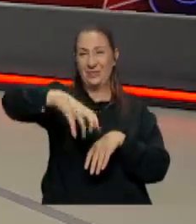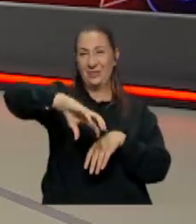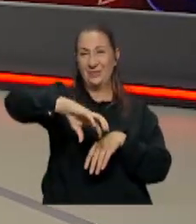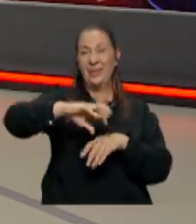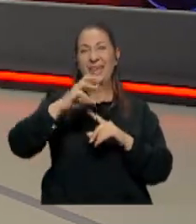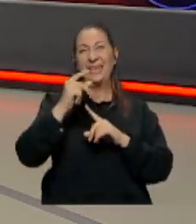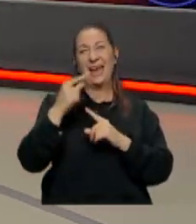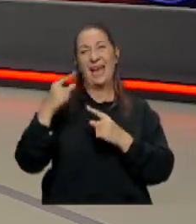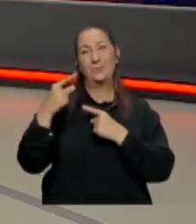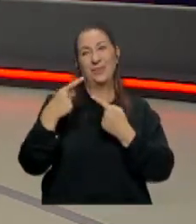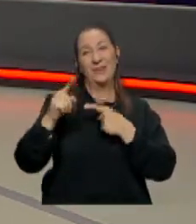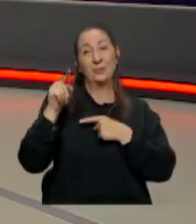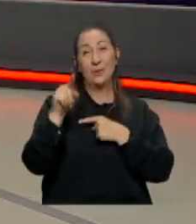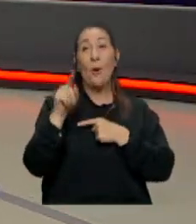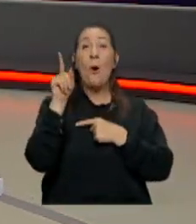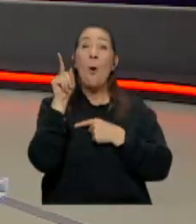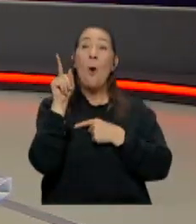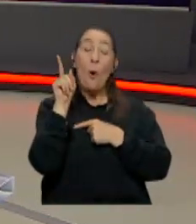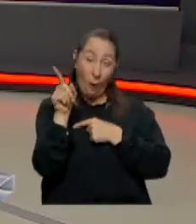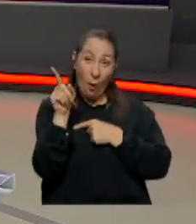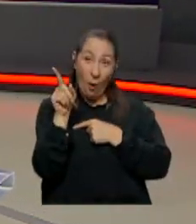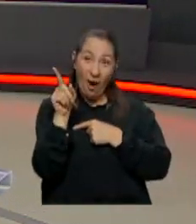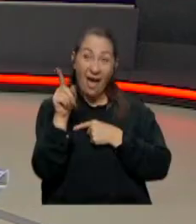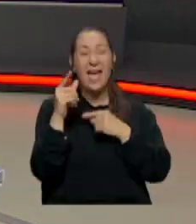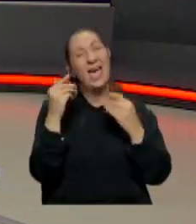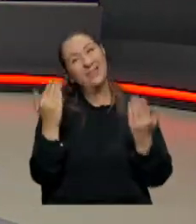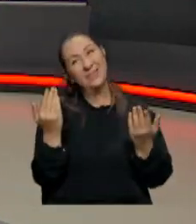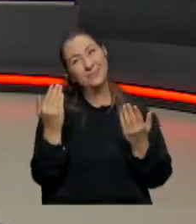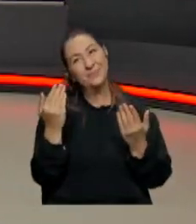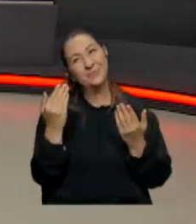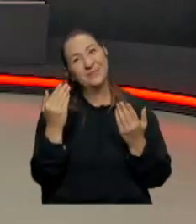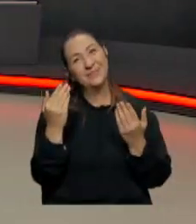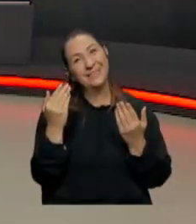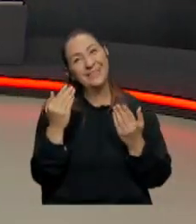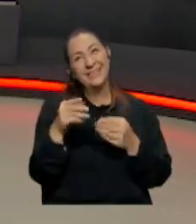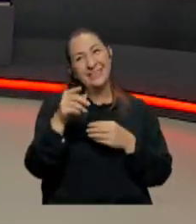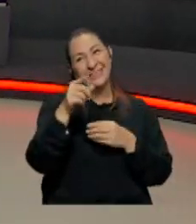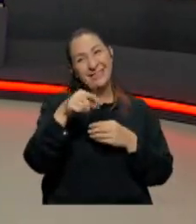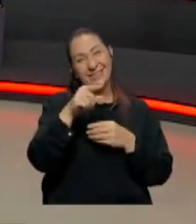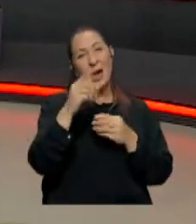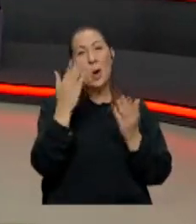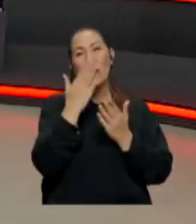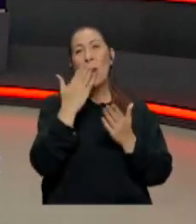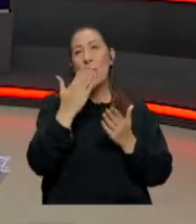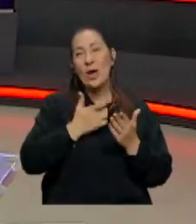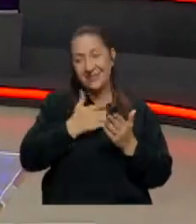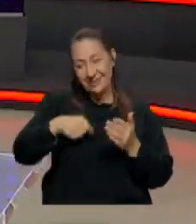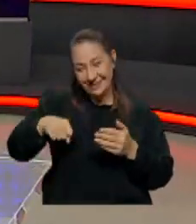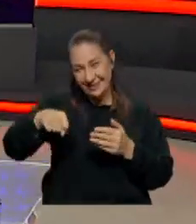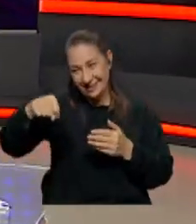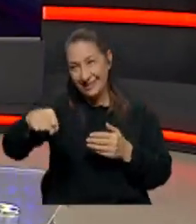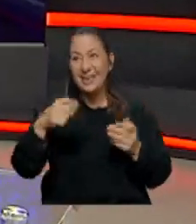ilkelle aramızdaki fark şu o Efendim işte Siz okula öğrenci göndereceksiniz